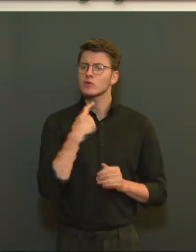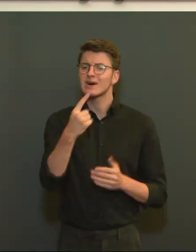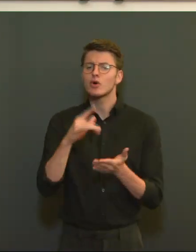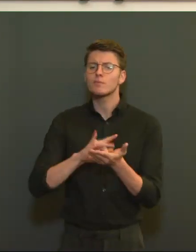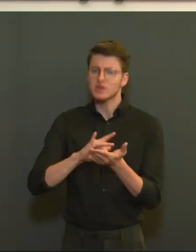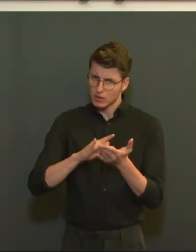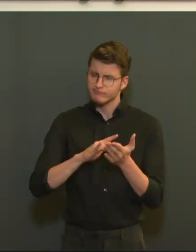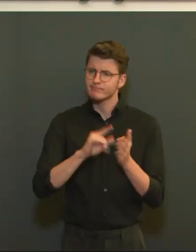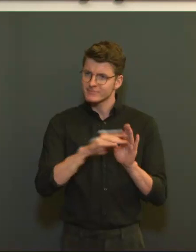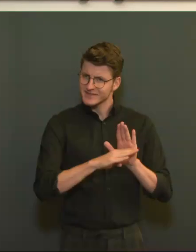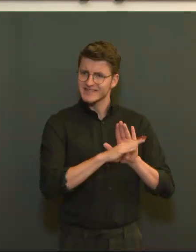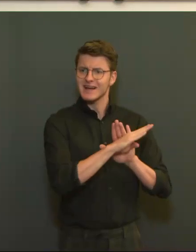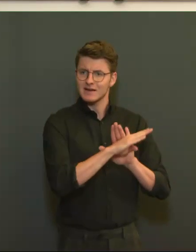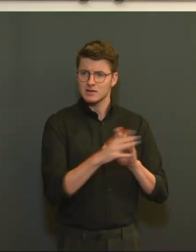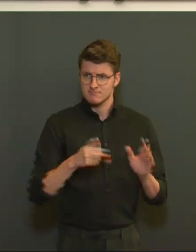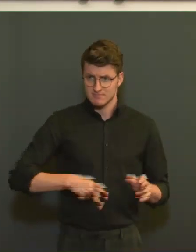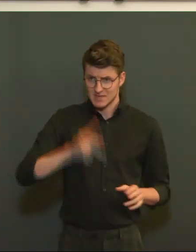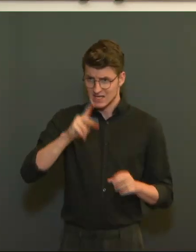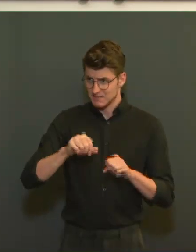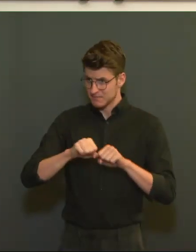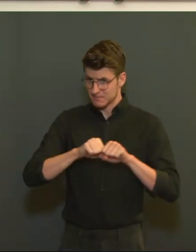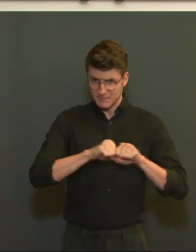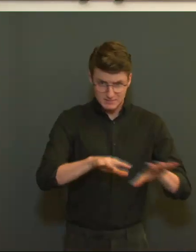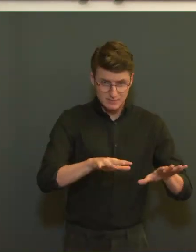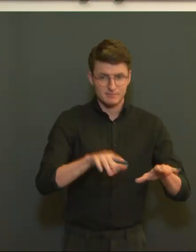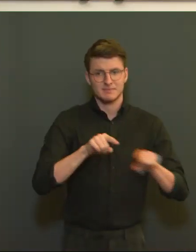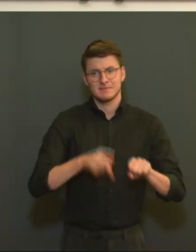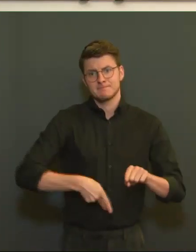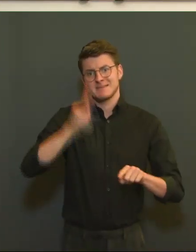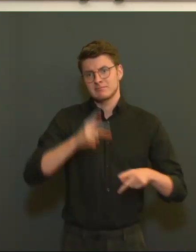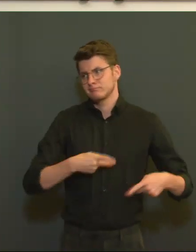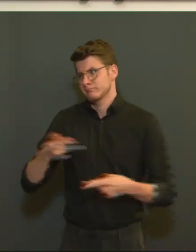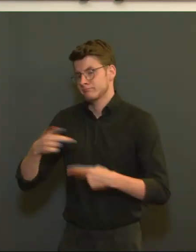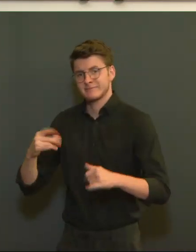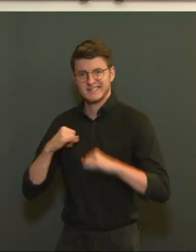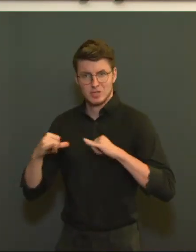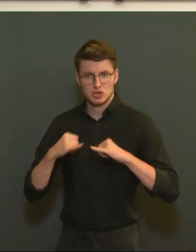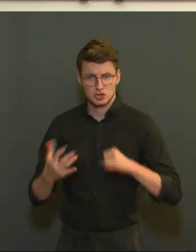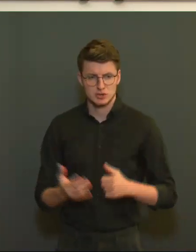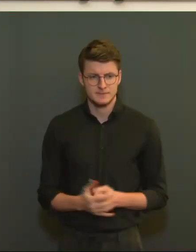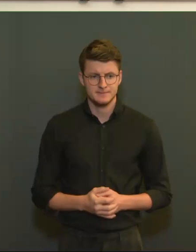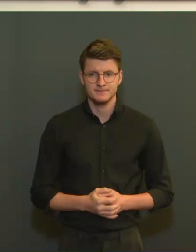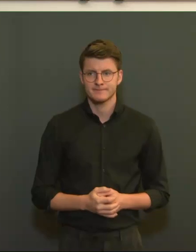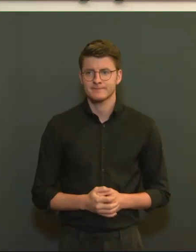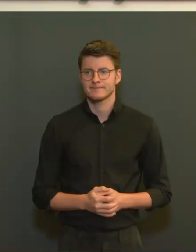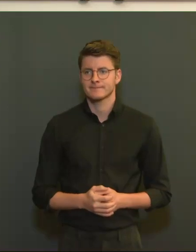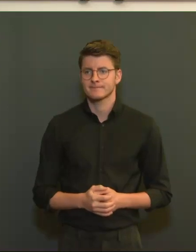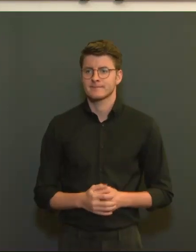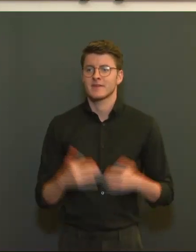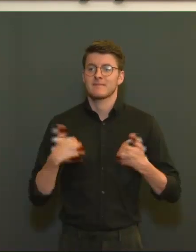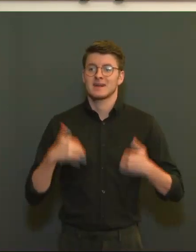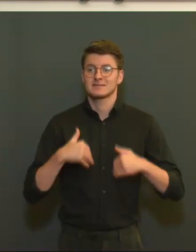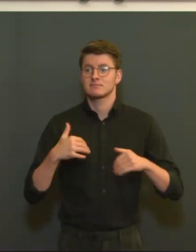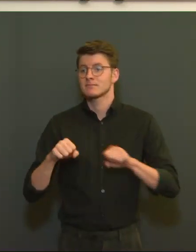toename in de besmettingen. We kunnen stellen dat ongeveer 4 à 5% van de mensen waarbij de besmetting wordt